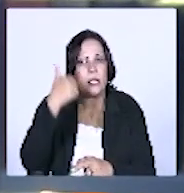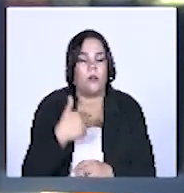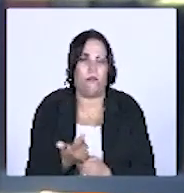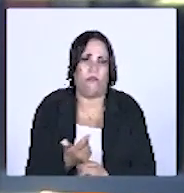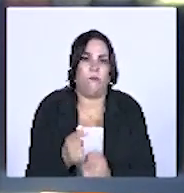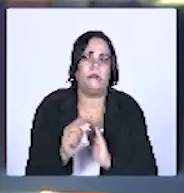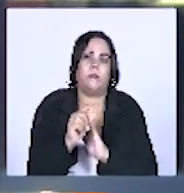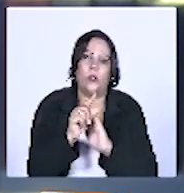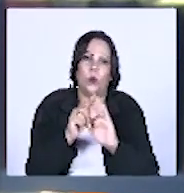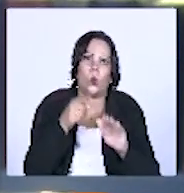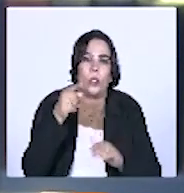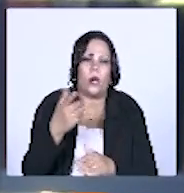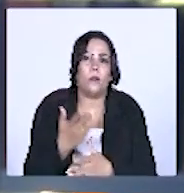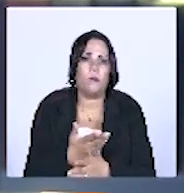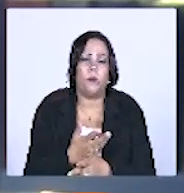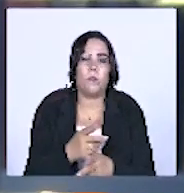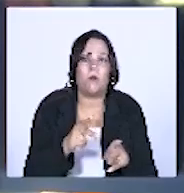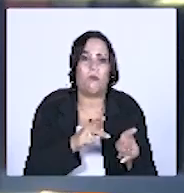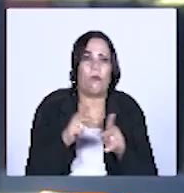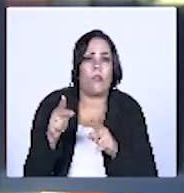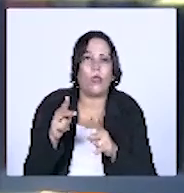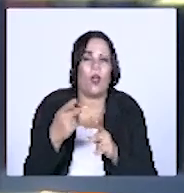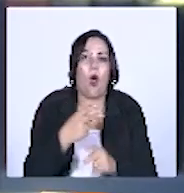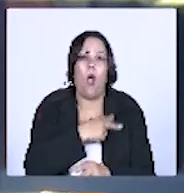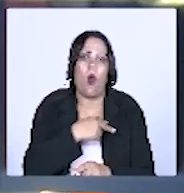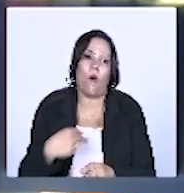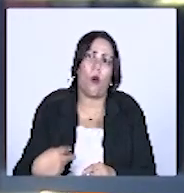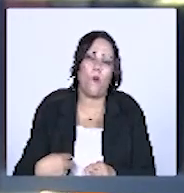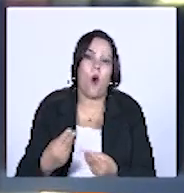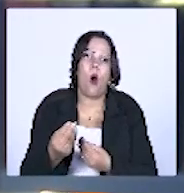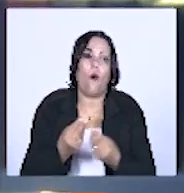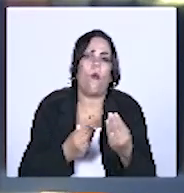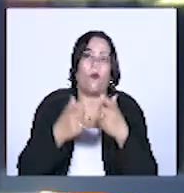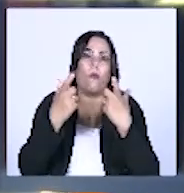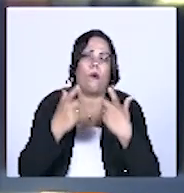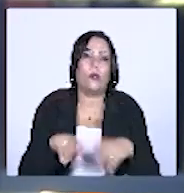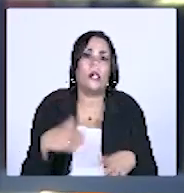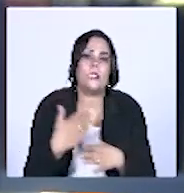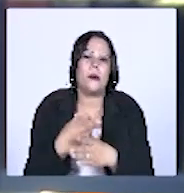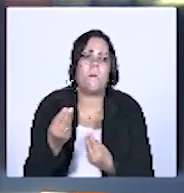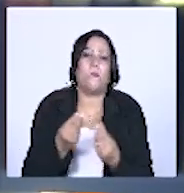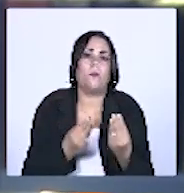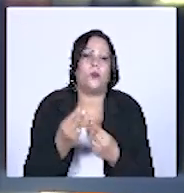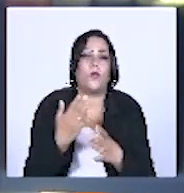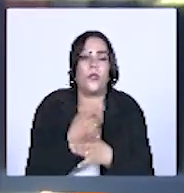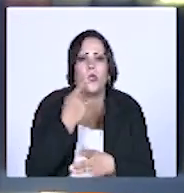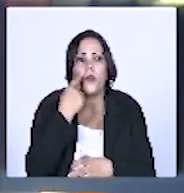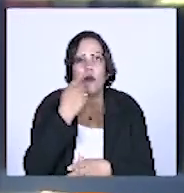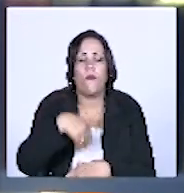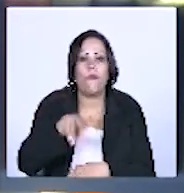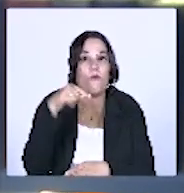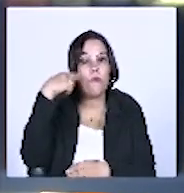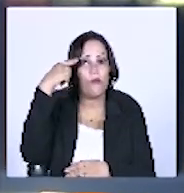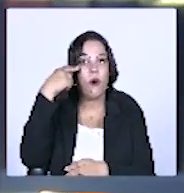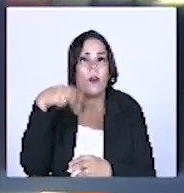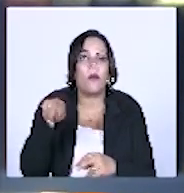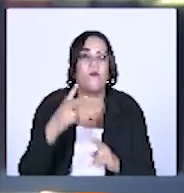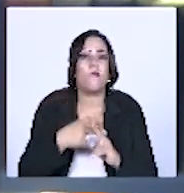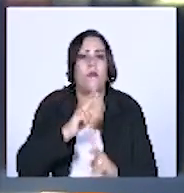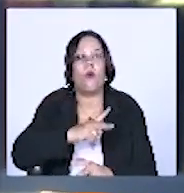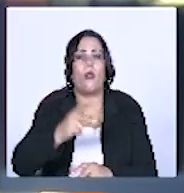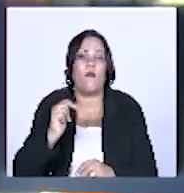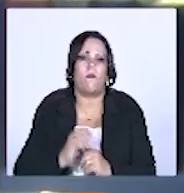الموضوع ده احلت الحكومه الى الحوار الوطني للمناقشه وطرح وجهات النظر المختلفه